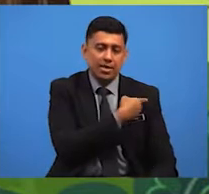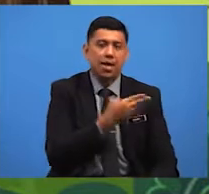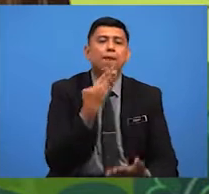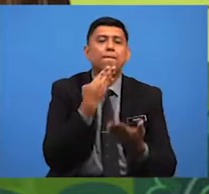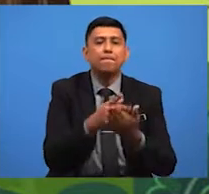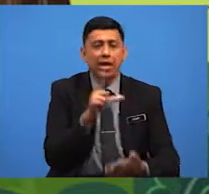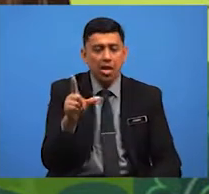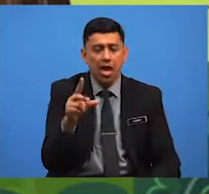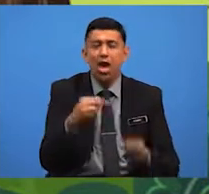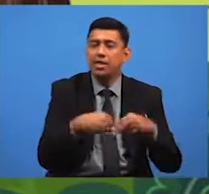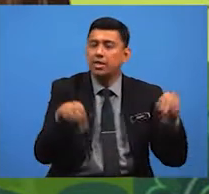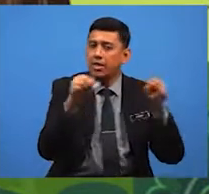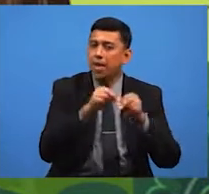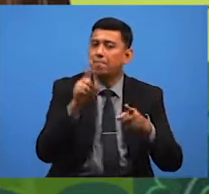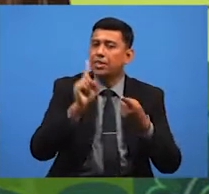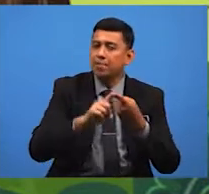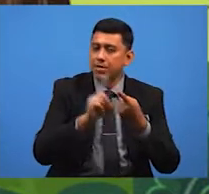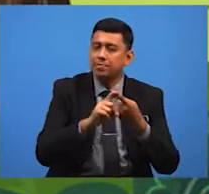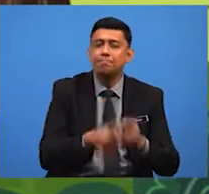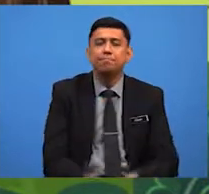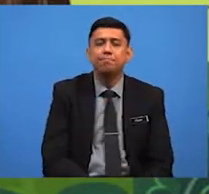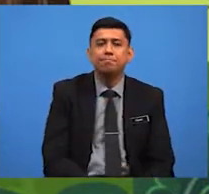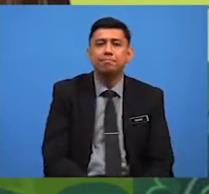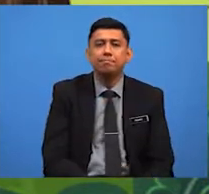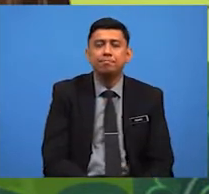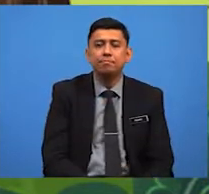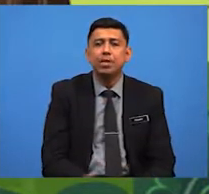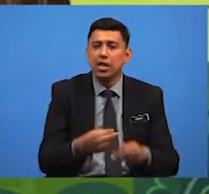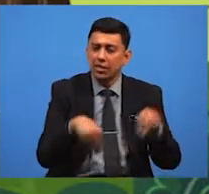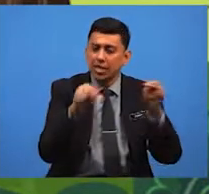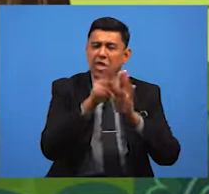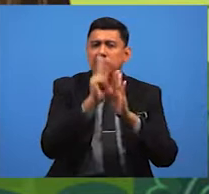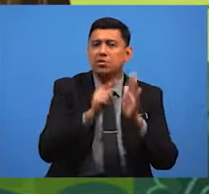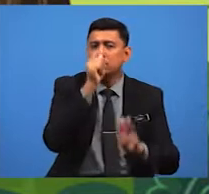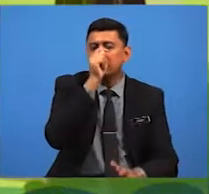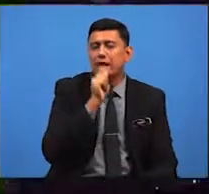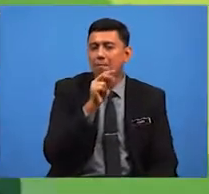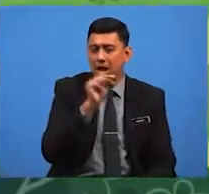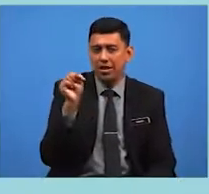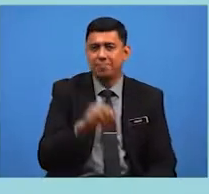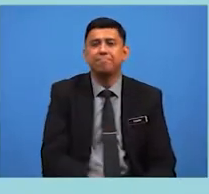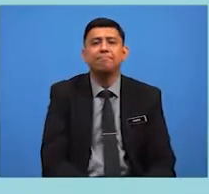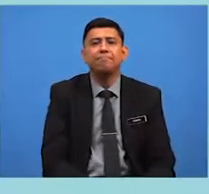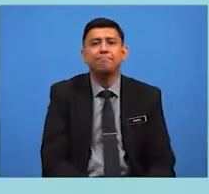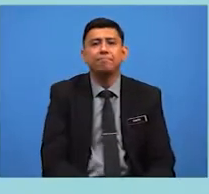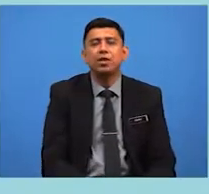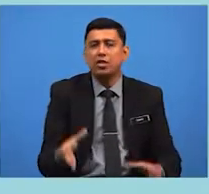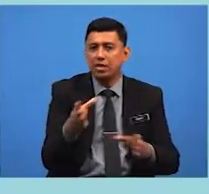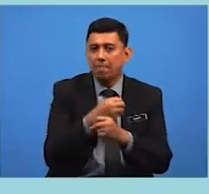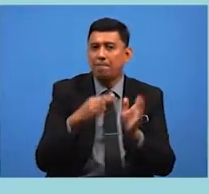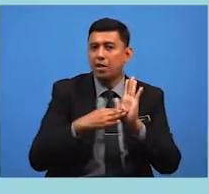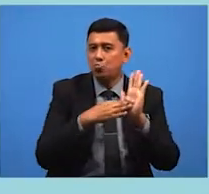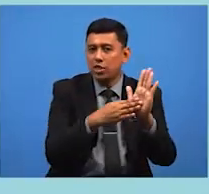Baiklah, nilai yang pertama dalam sajak ini ialah nilai ketabahan. Nilai ini